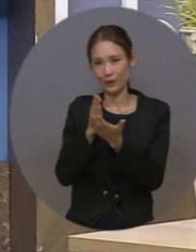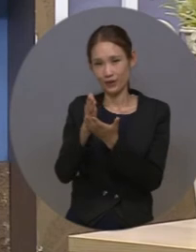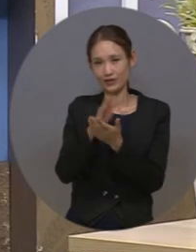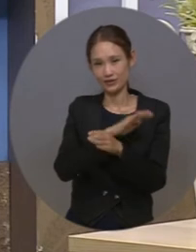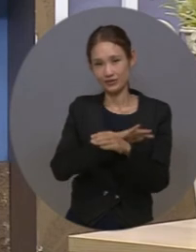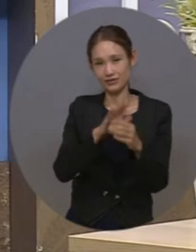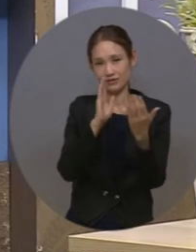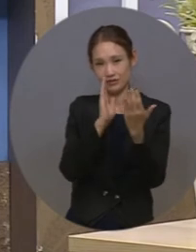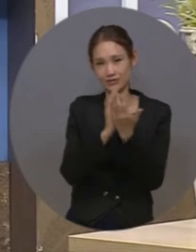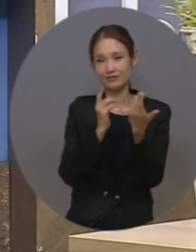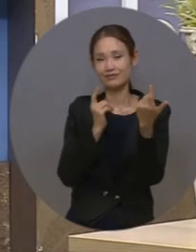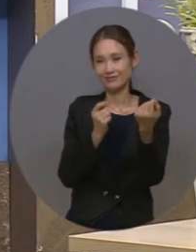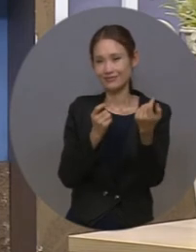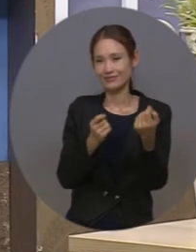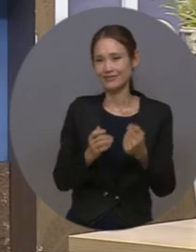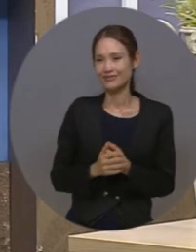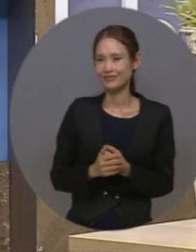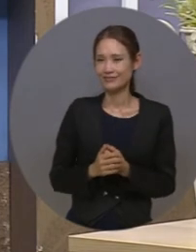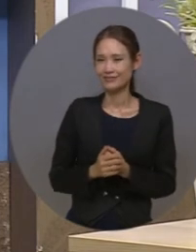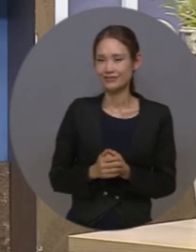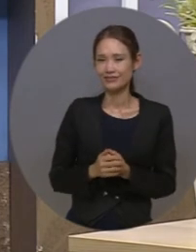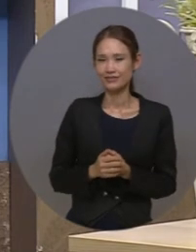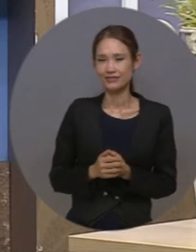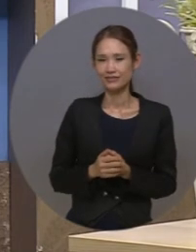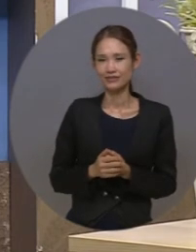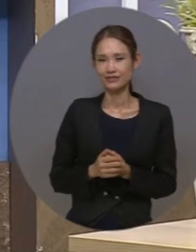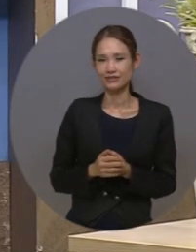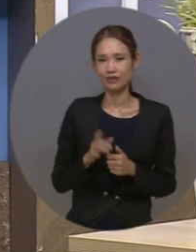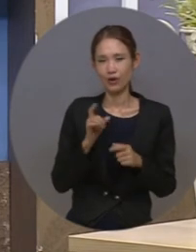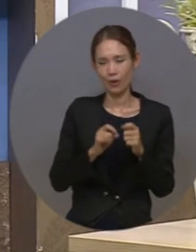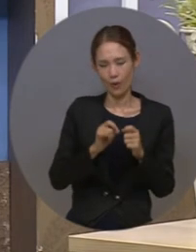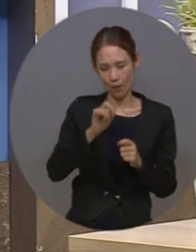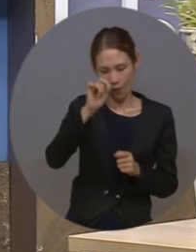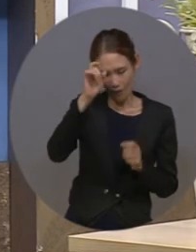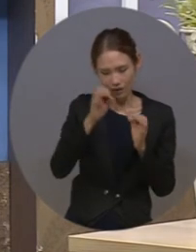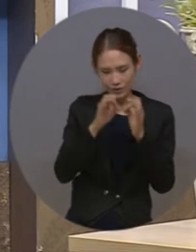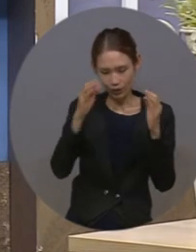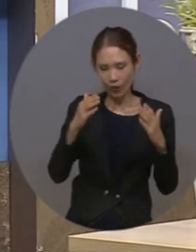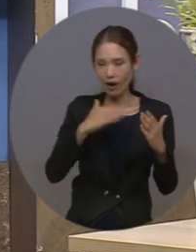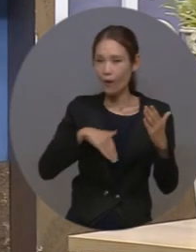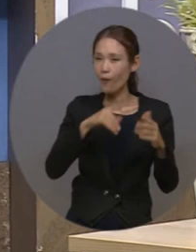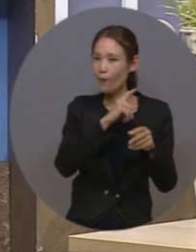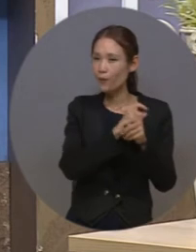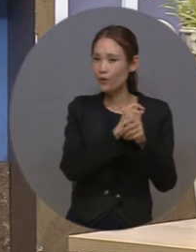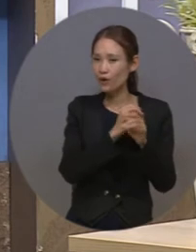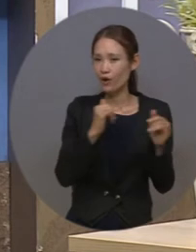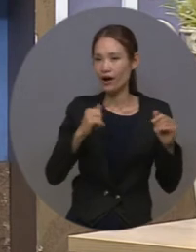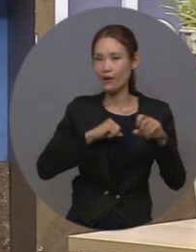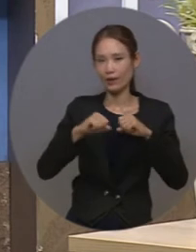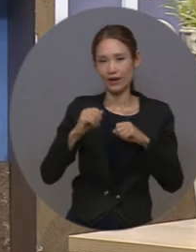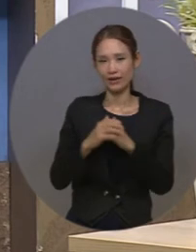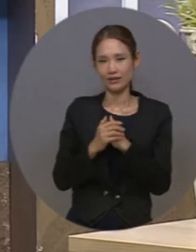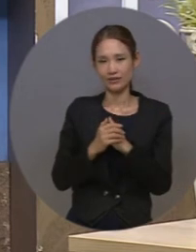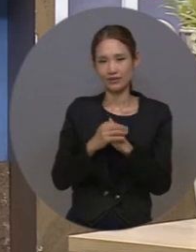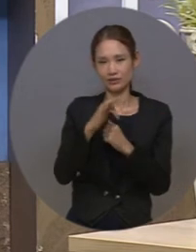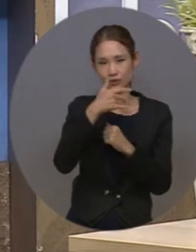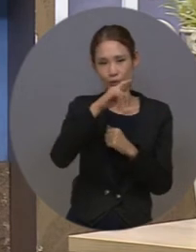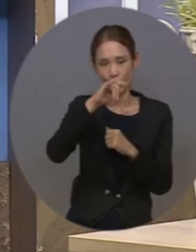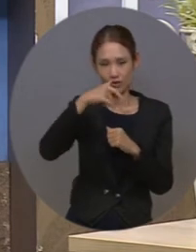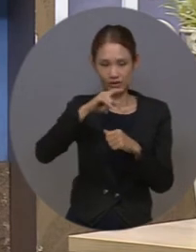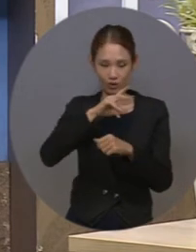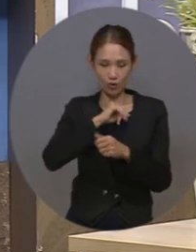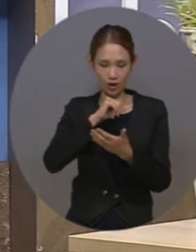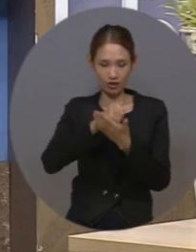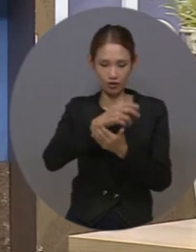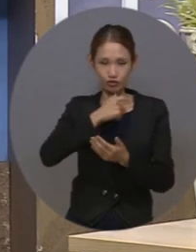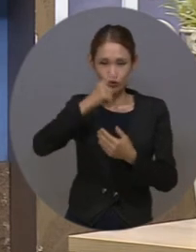관심 많습니다. 예, 잘 맞으시는 것 같은데 네. 사실 오랫동안 공무원 활동을 하셨고 또 이렇게 도의원이라든지 구청장직을